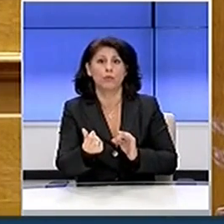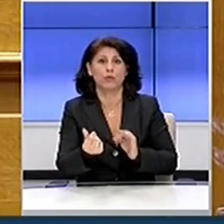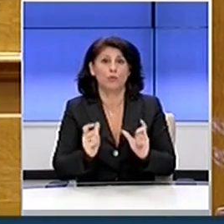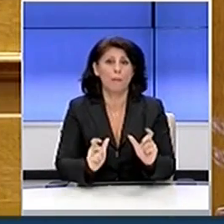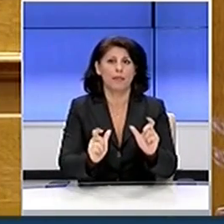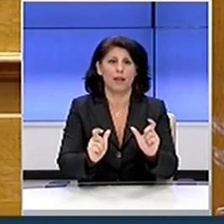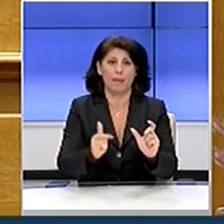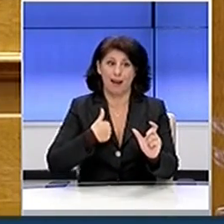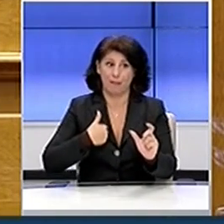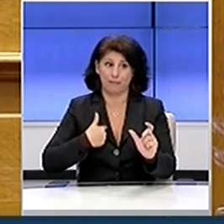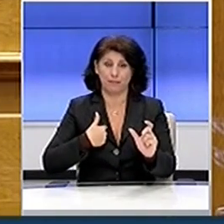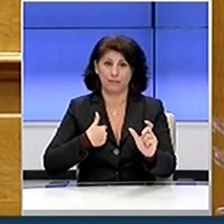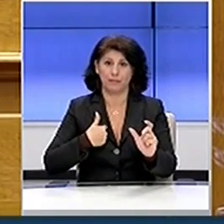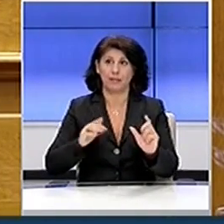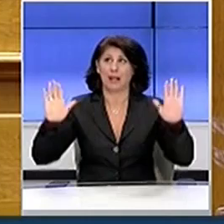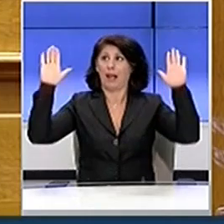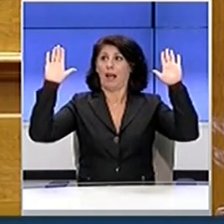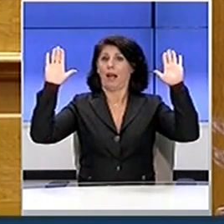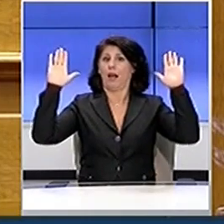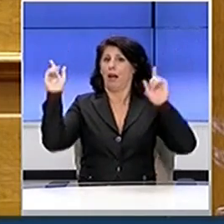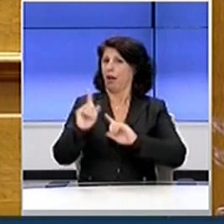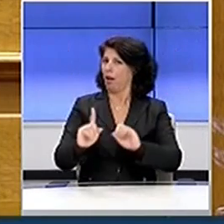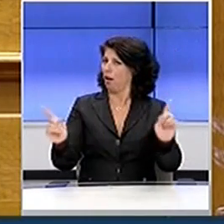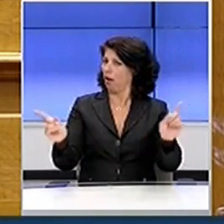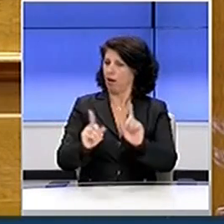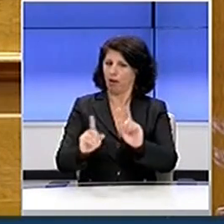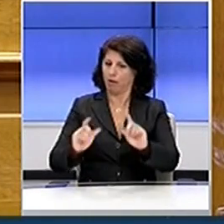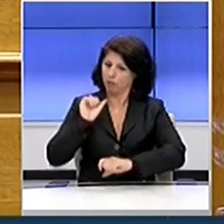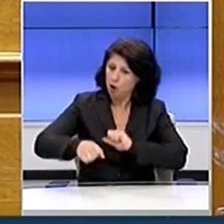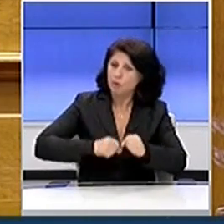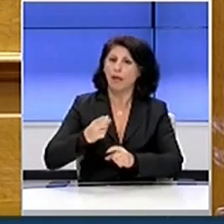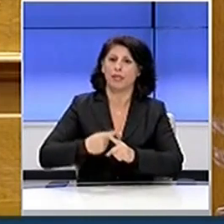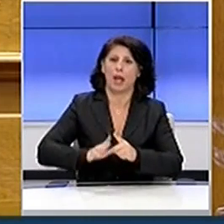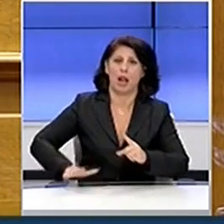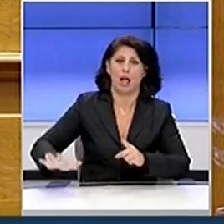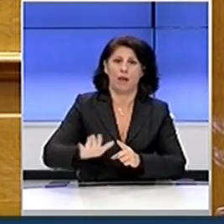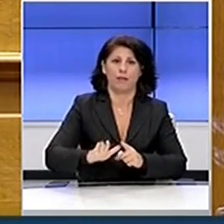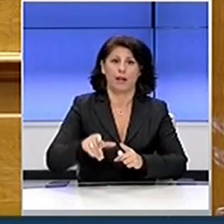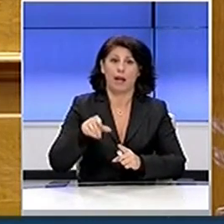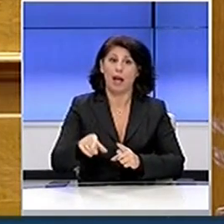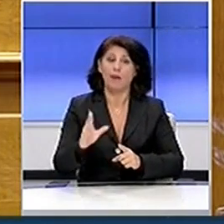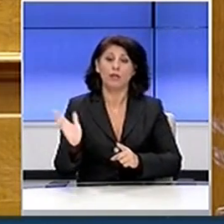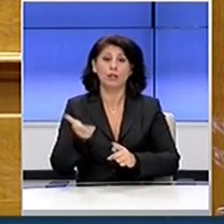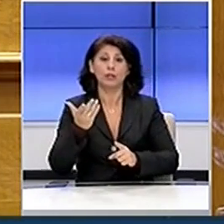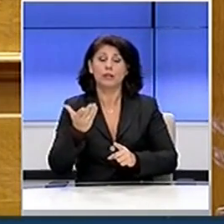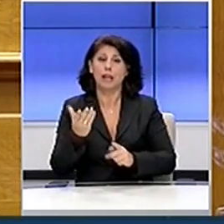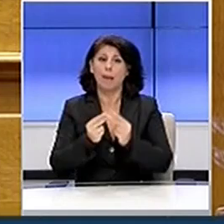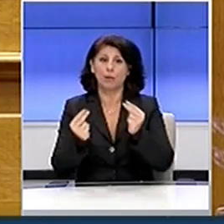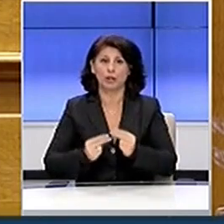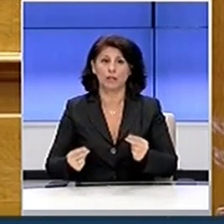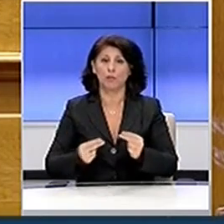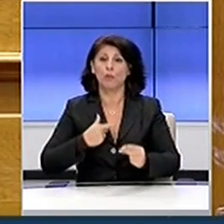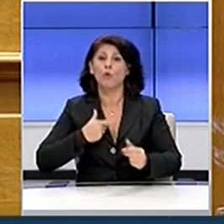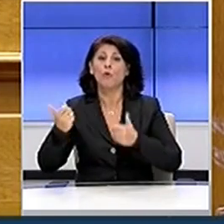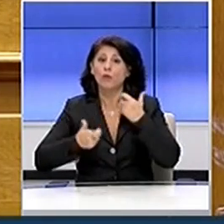περισσότερο όταν φωνασκούν για όλα αυτά εκείνοι που